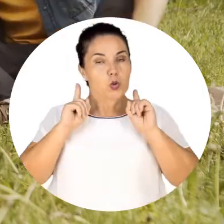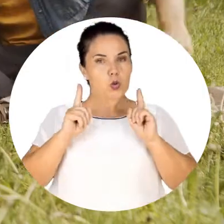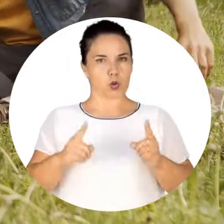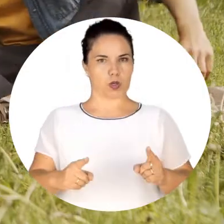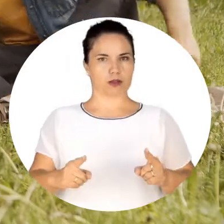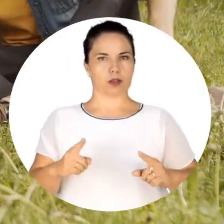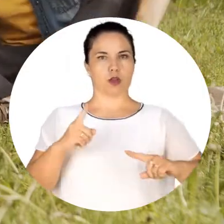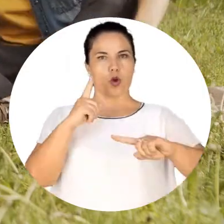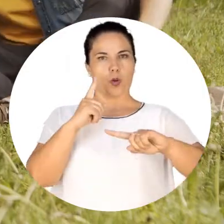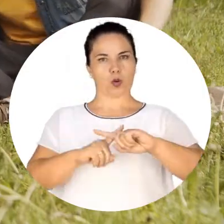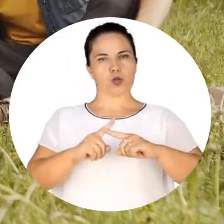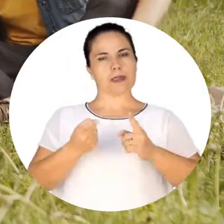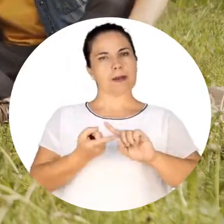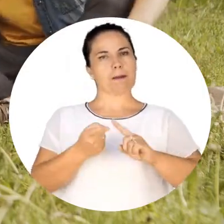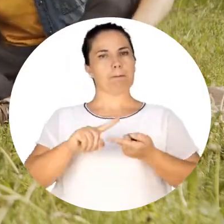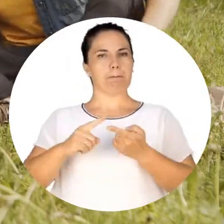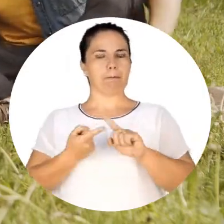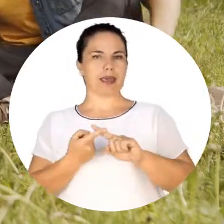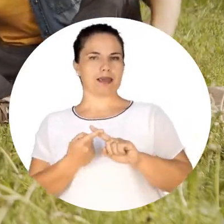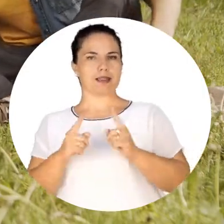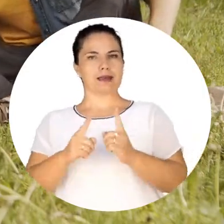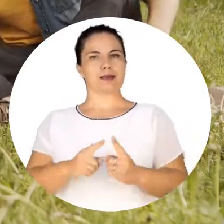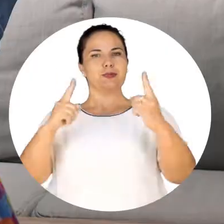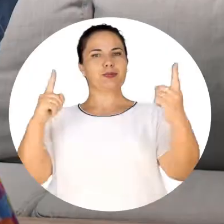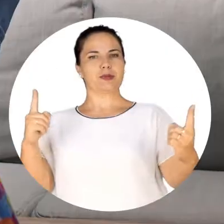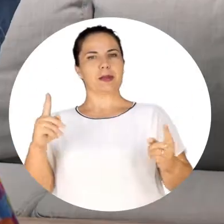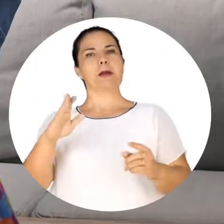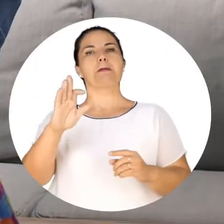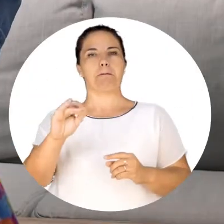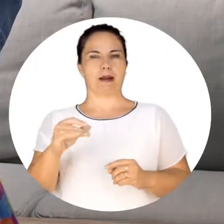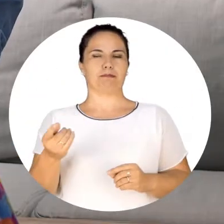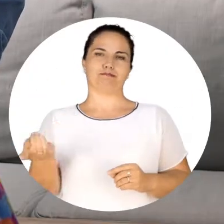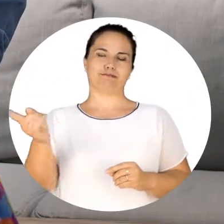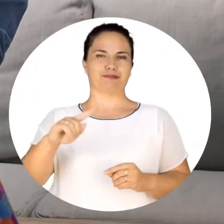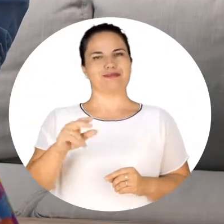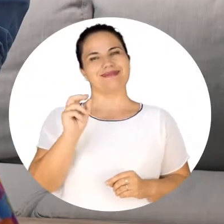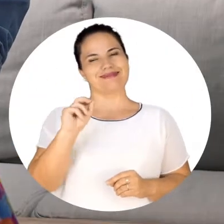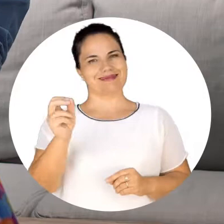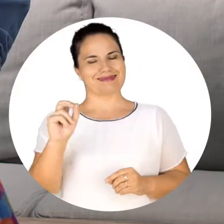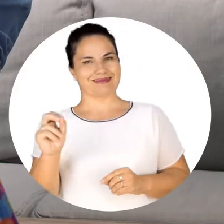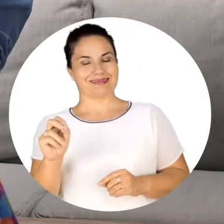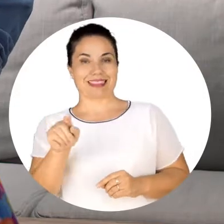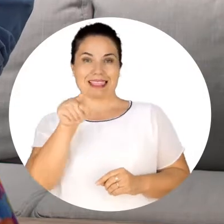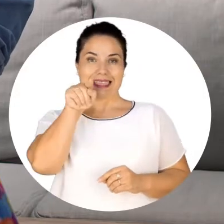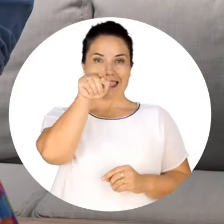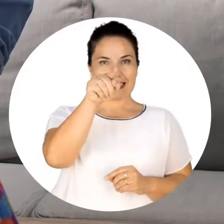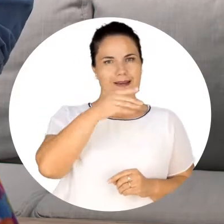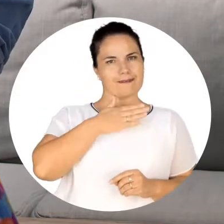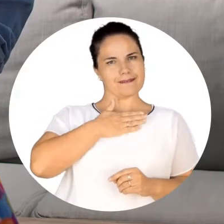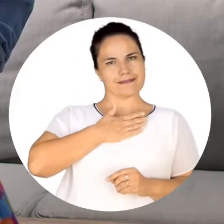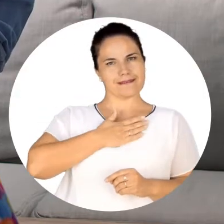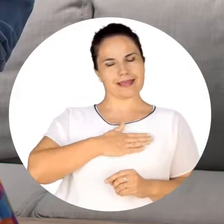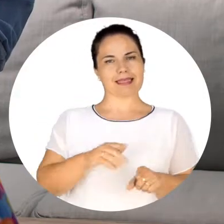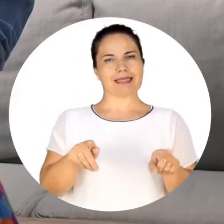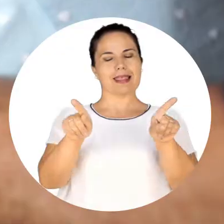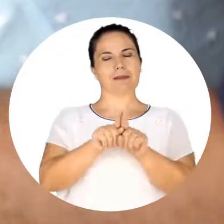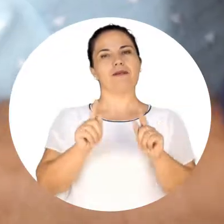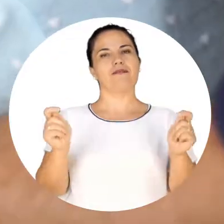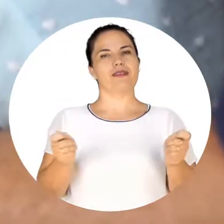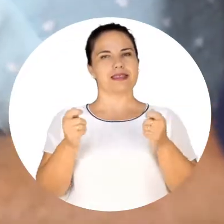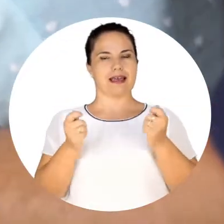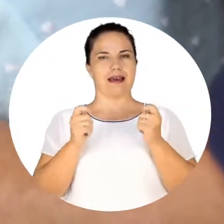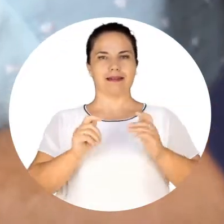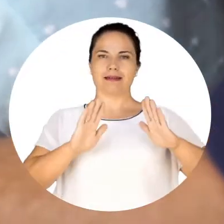qeshin edhe nga 1.5 metër largësi. Ndërsa ti që je shpirti i festës, është momenti të argëtohesh në shtëpi. Për ty